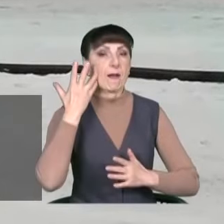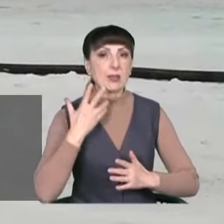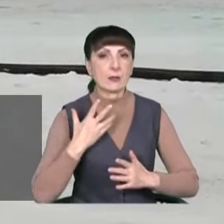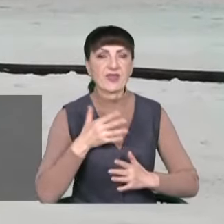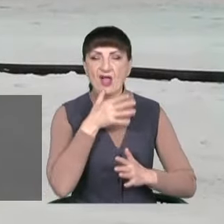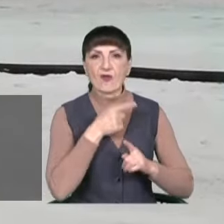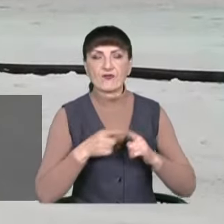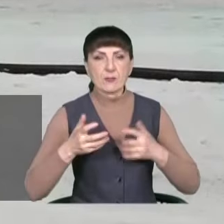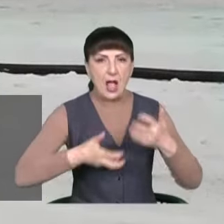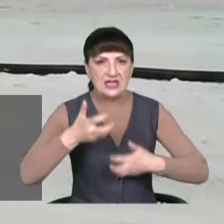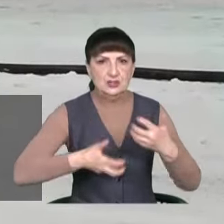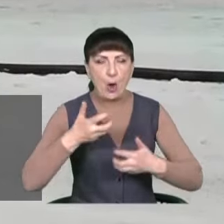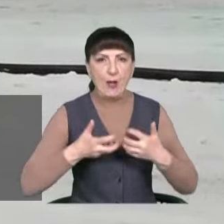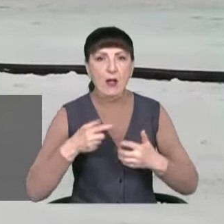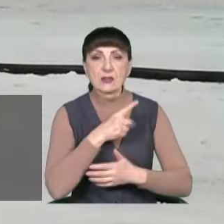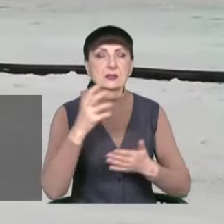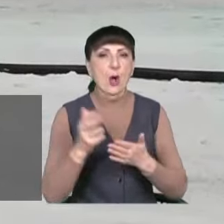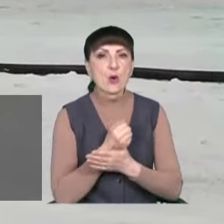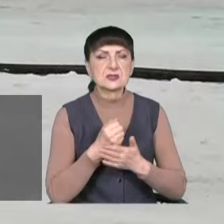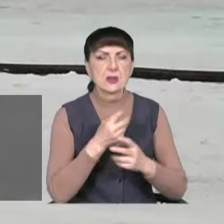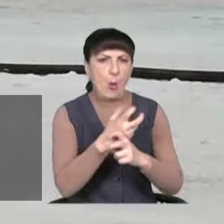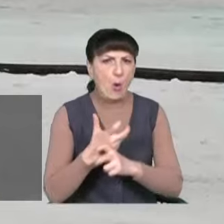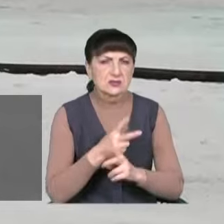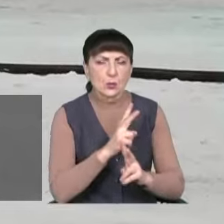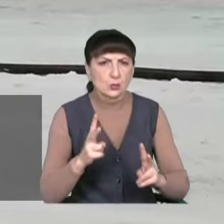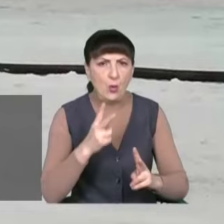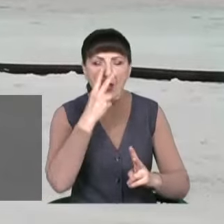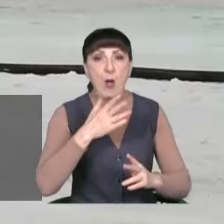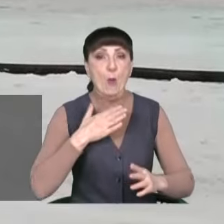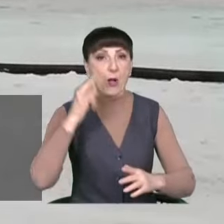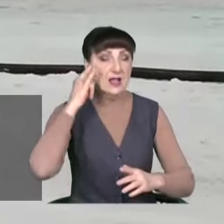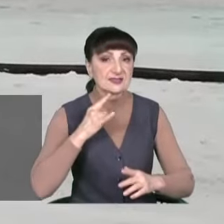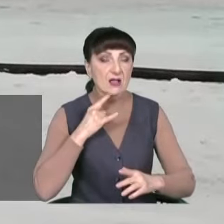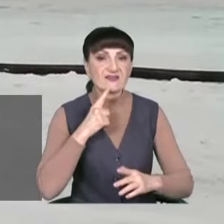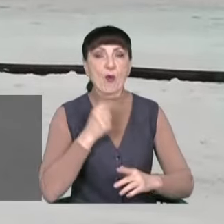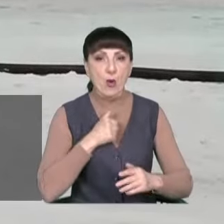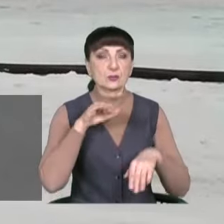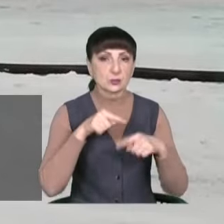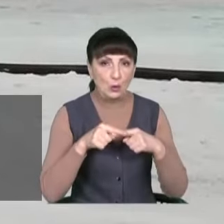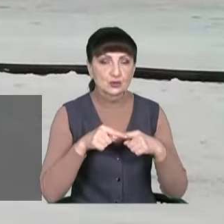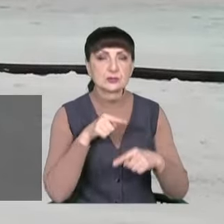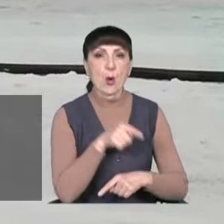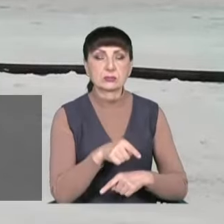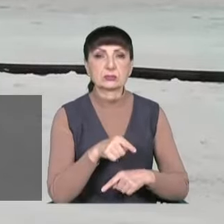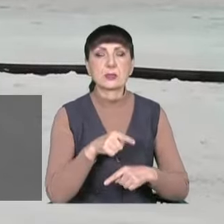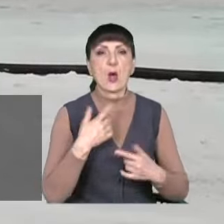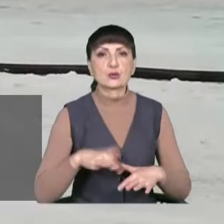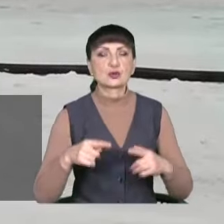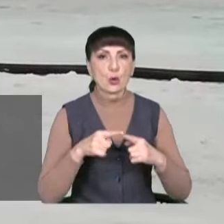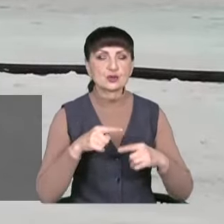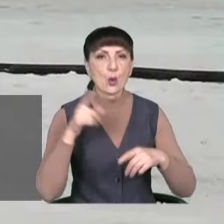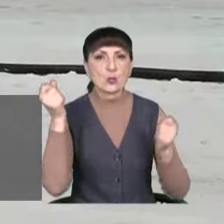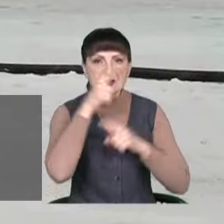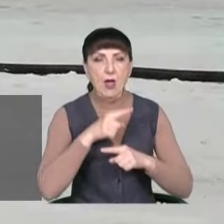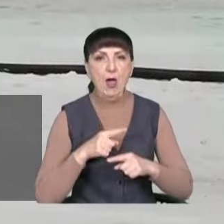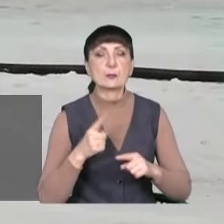время раскопок полевых они находят останки наших казахстанских бойцов и смогли, допустим, идентифицировать его по